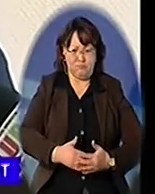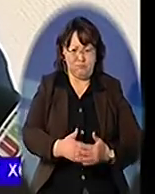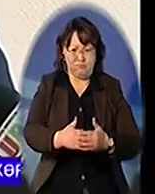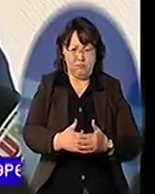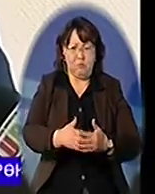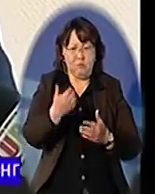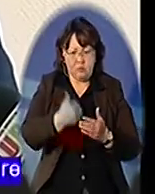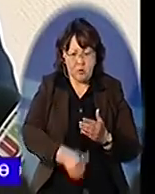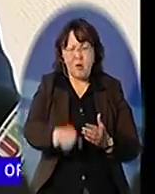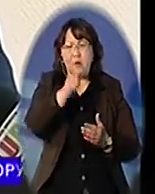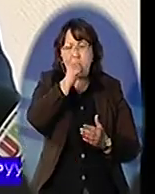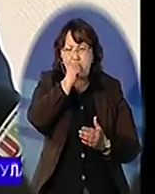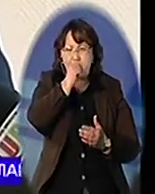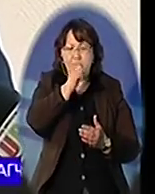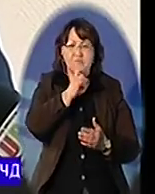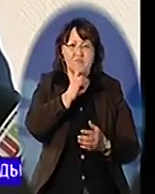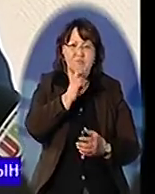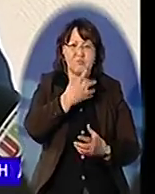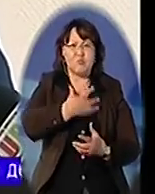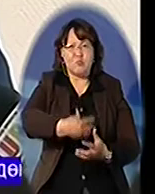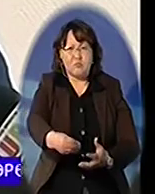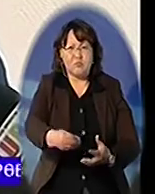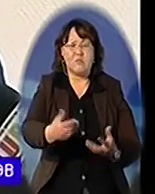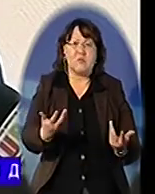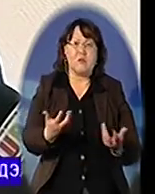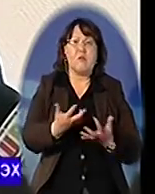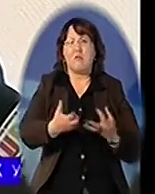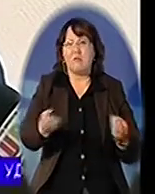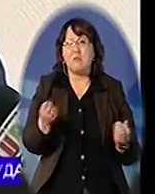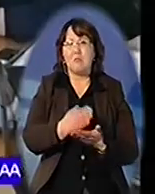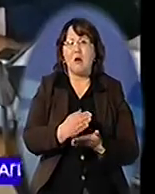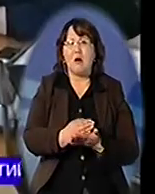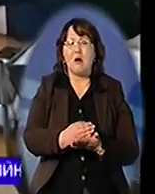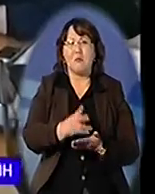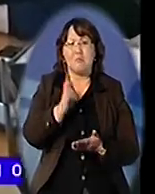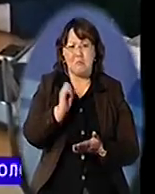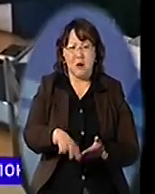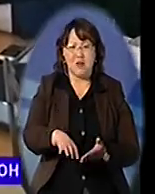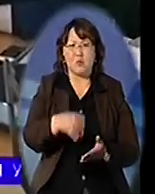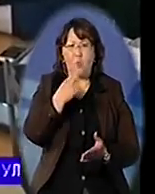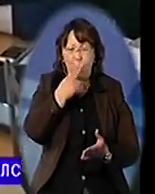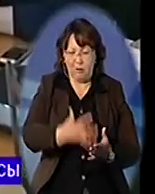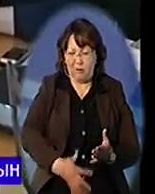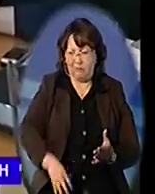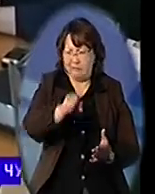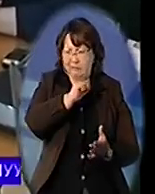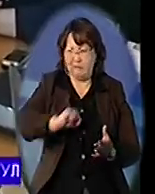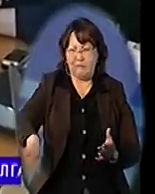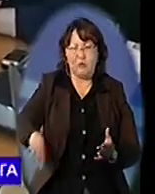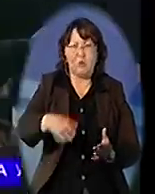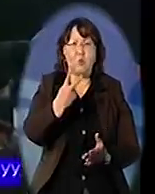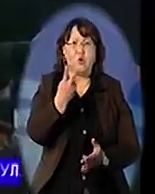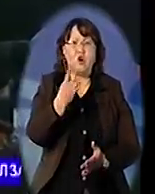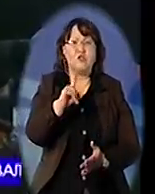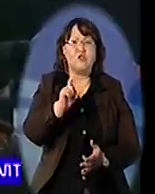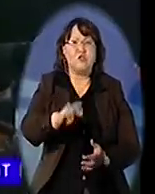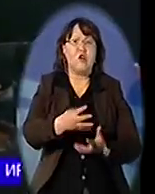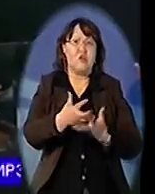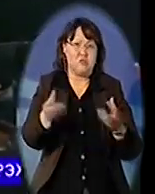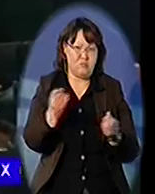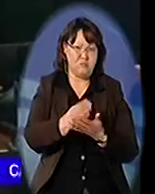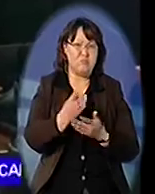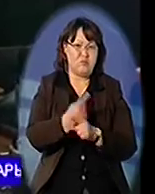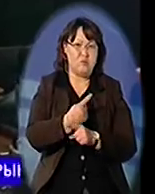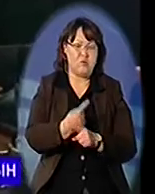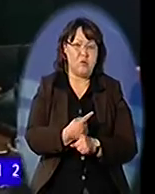жүлэгтэй байхдаа жирэмсэлдэг ч юм уу, ийм тохиолдлууд гарч байгаа. Үр хөндөлт маш ихсэж байна. Их хүүхдийн эрүүл мэндийг дэмжих жилд 8